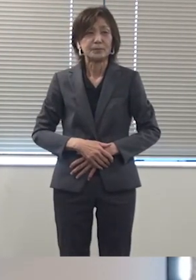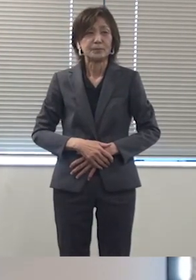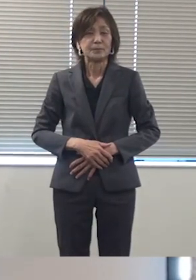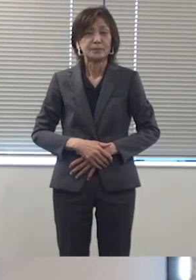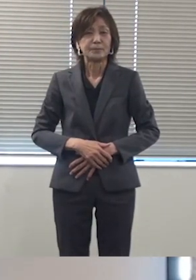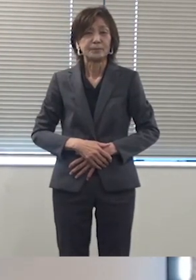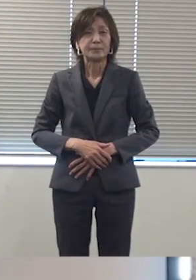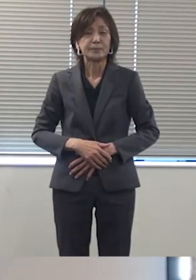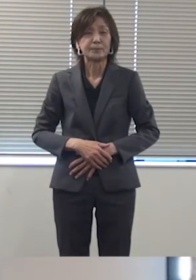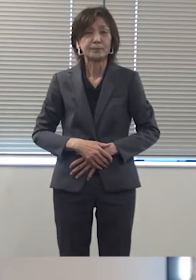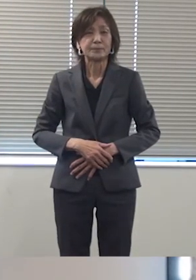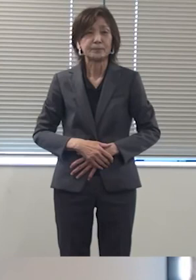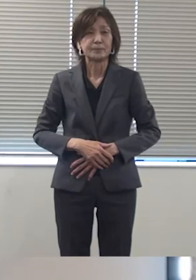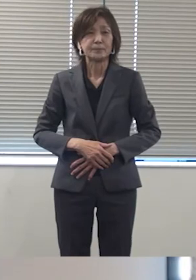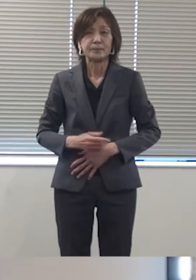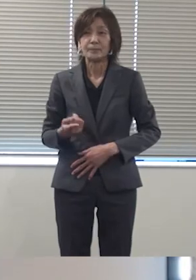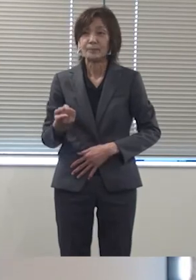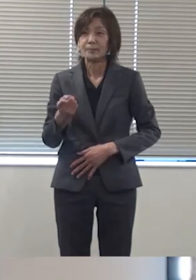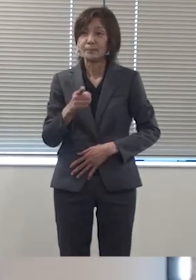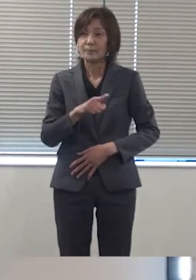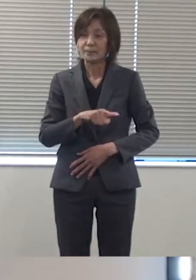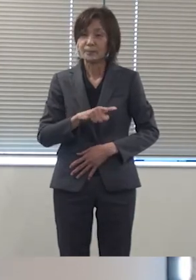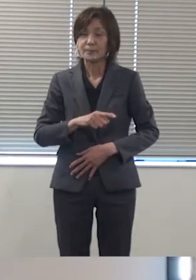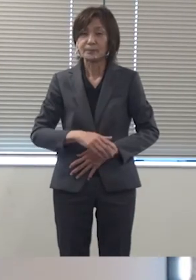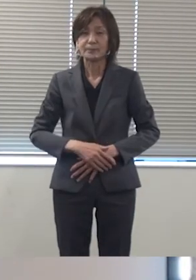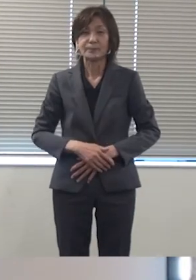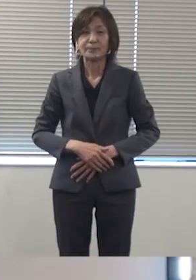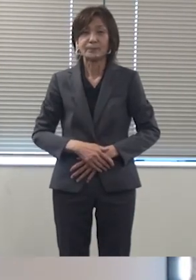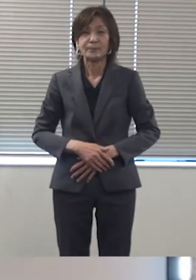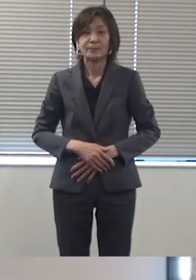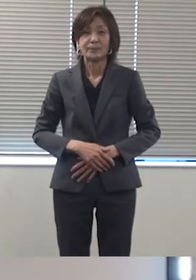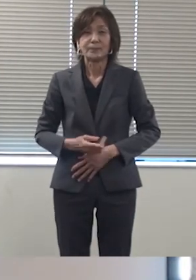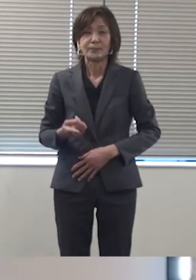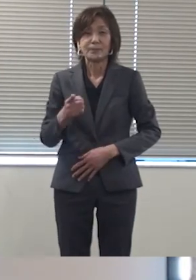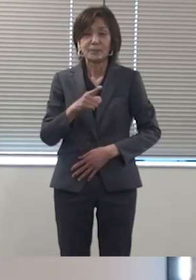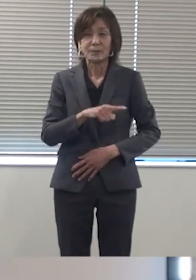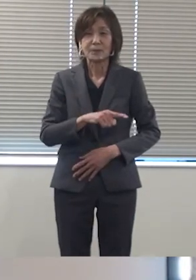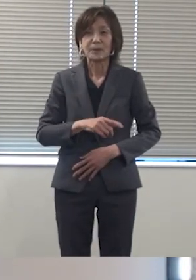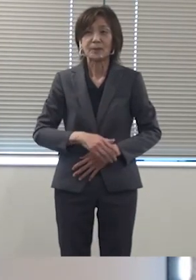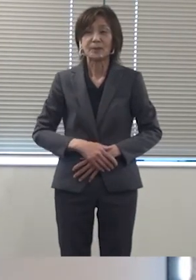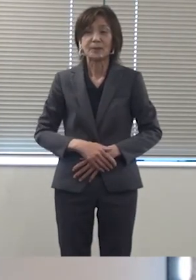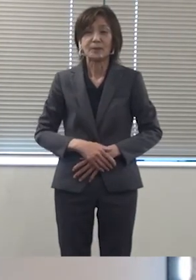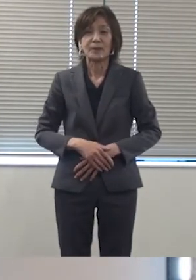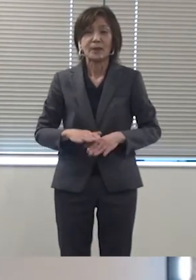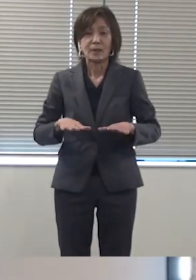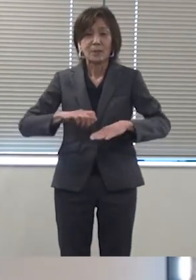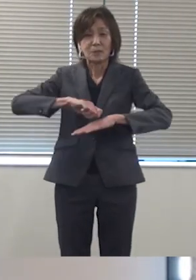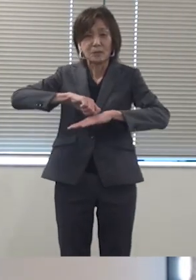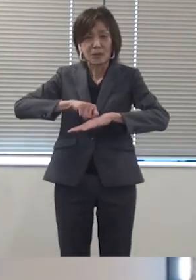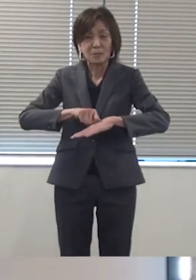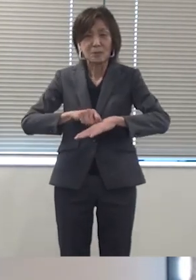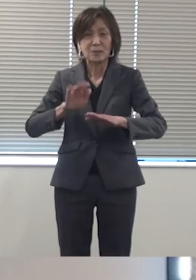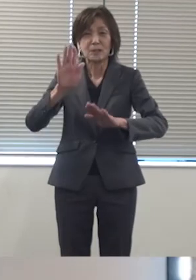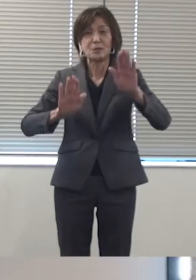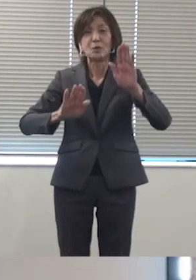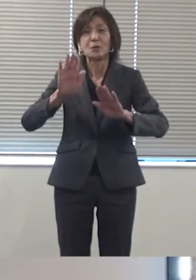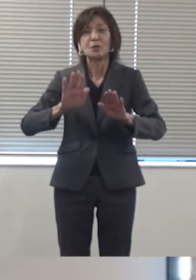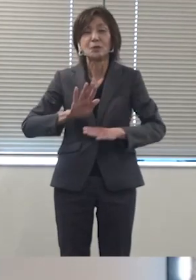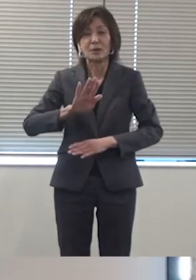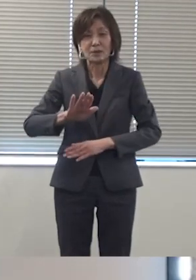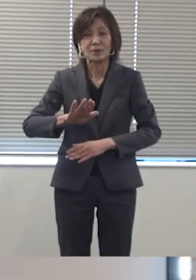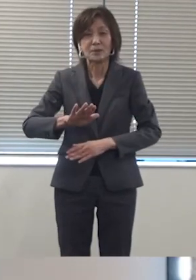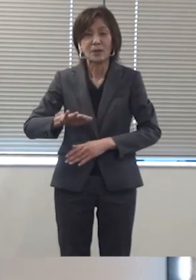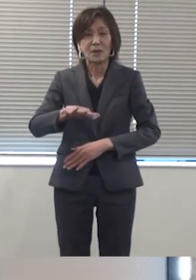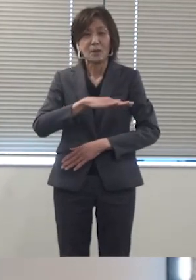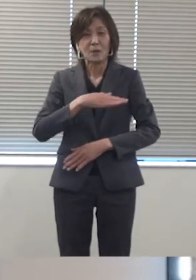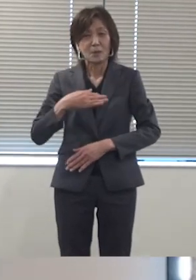ますので、我々自体一定のプラン的なものを持ちたいという思いではございますが、ただ正直今歳入の見通しが非常に立ちづ